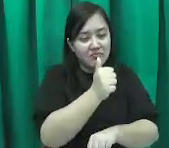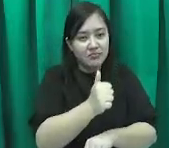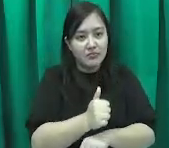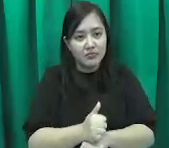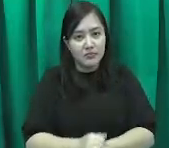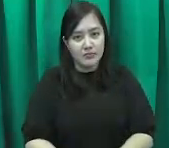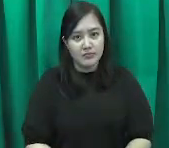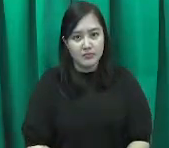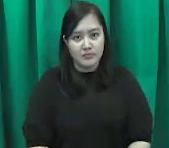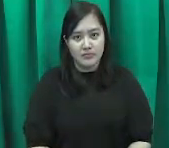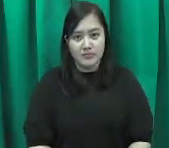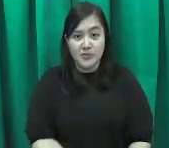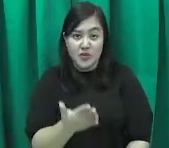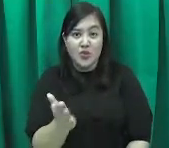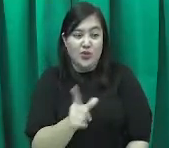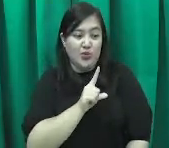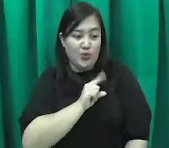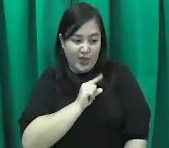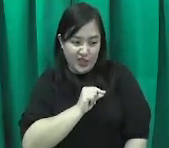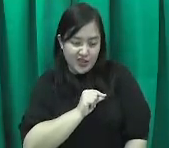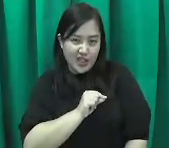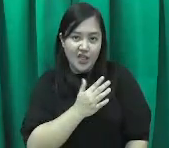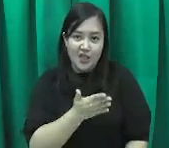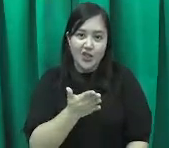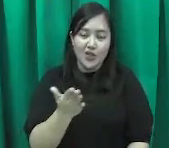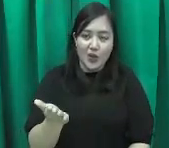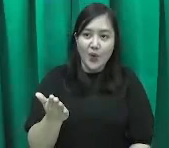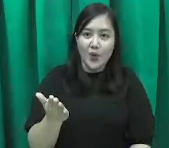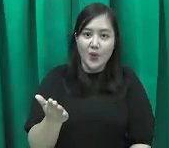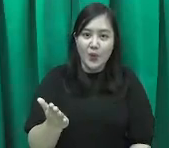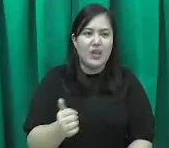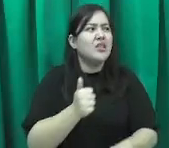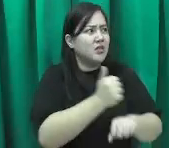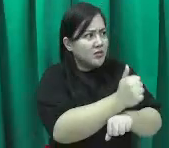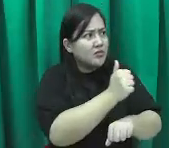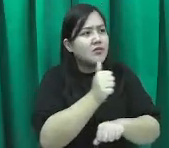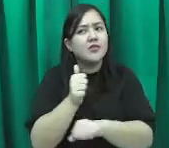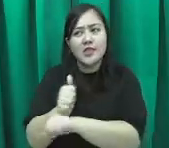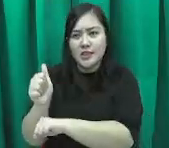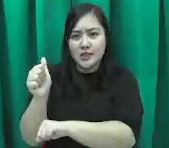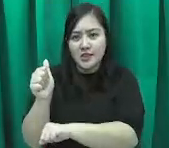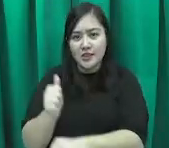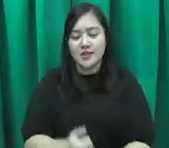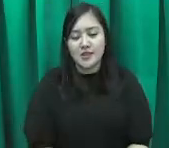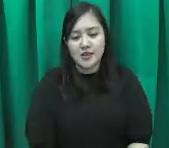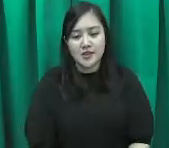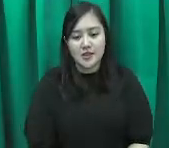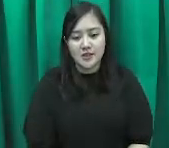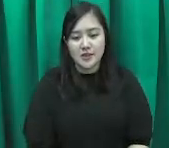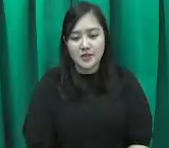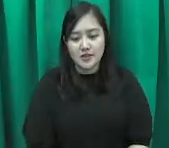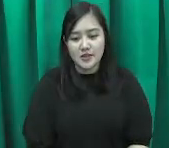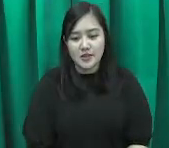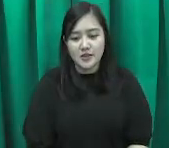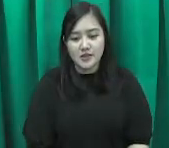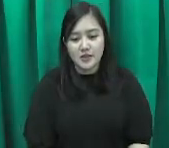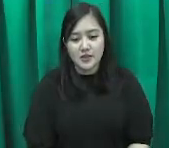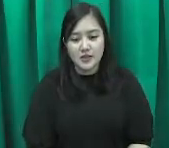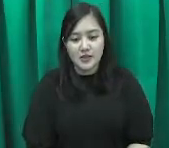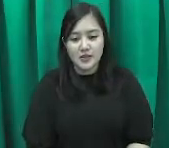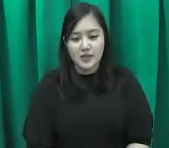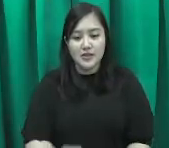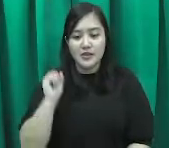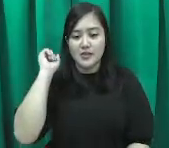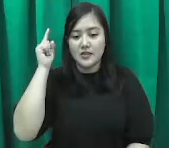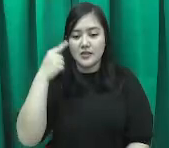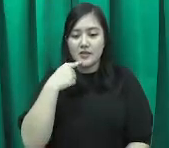niya doon, maghahanap siya ng masisisi na. Syempre, automatic yung husband niya. Yeah. Ganun din yung husband niya. Wala naman siyang alam. So, sisisiin niya rin yung wife. Ba't